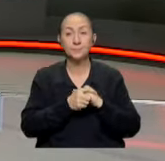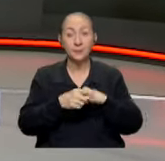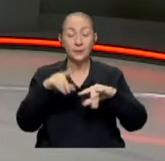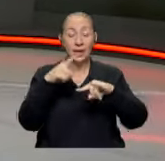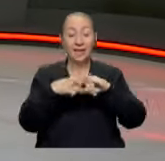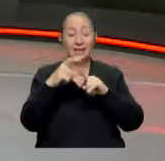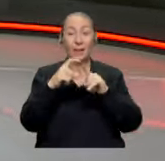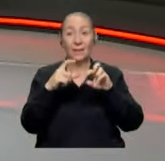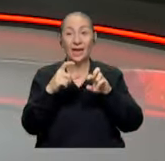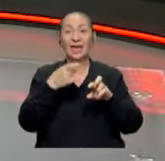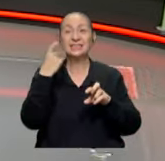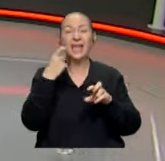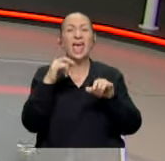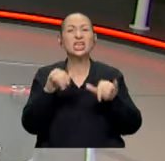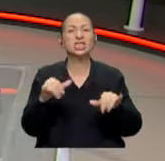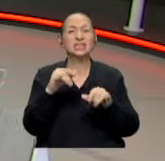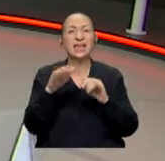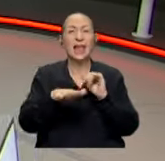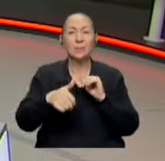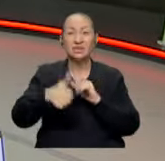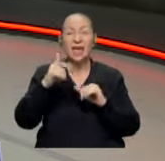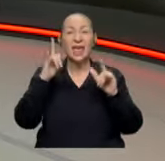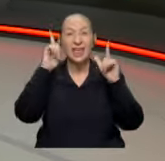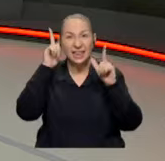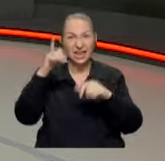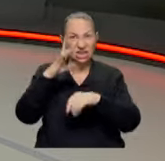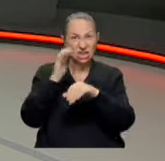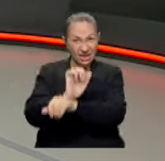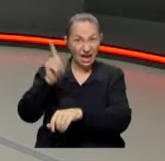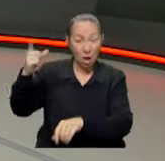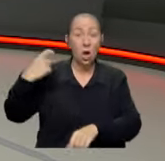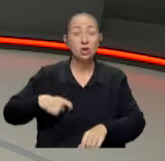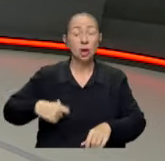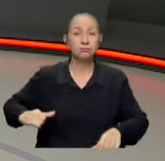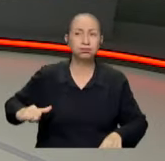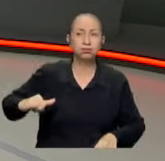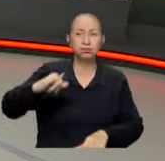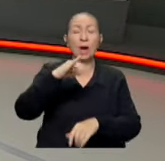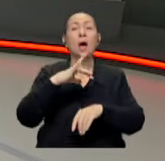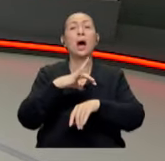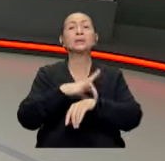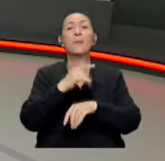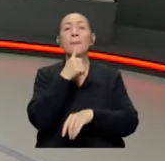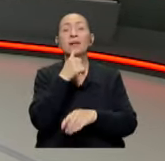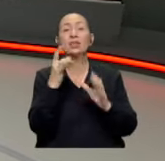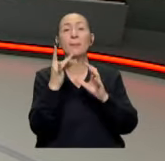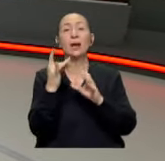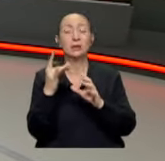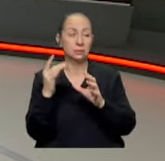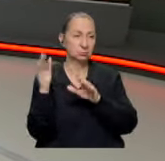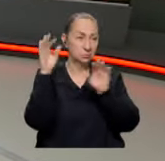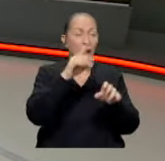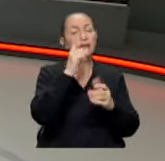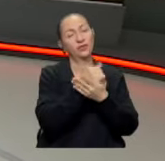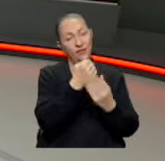HDP eski eş genel başkanı Selahattin Demirtaş'ın Edirne cezaevinden özel jetle hasta babasını ziyaret için Diyarbakır'a, Allah şifa